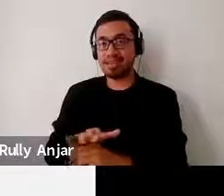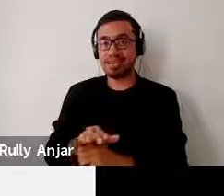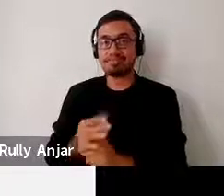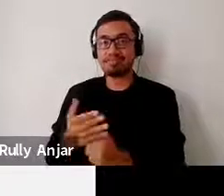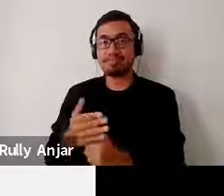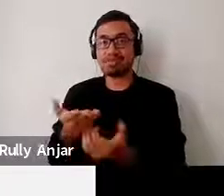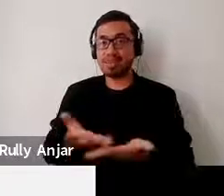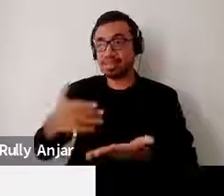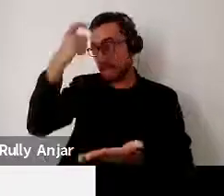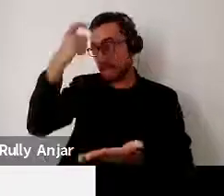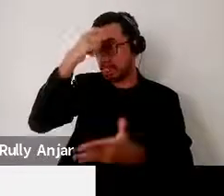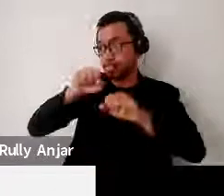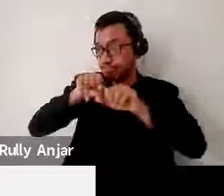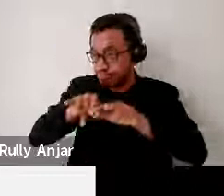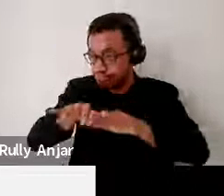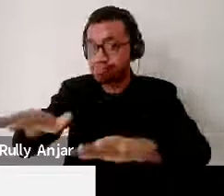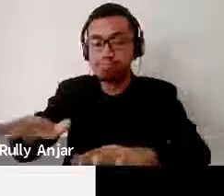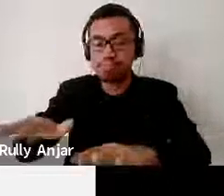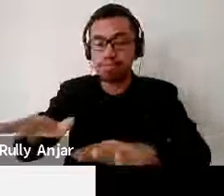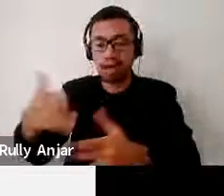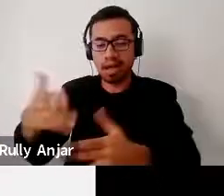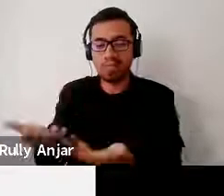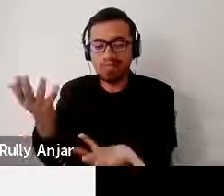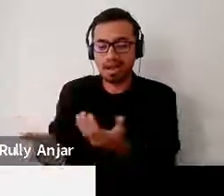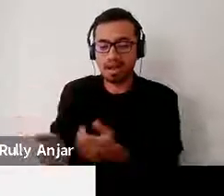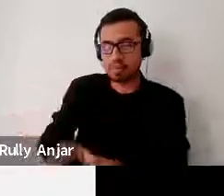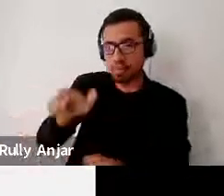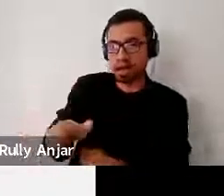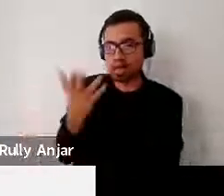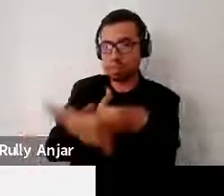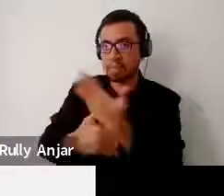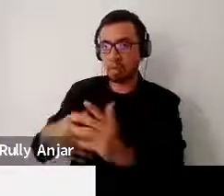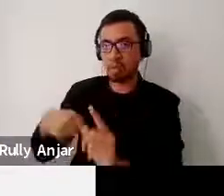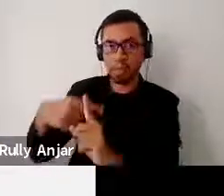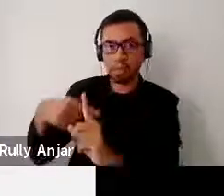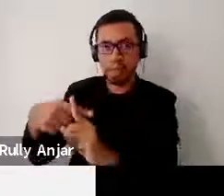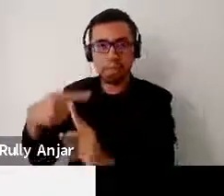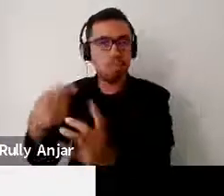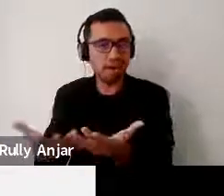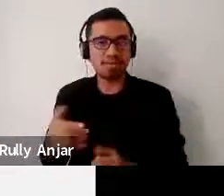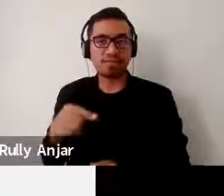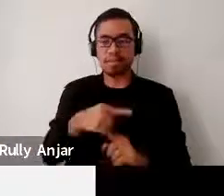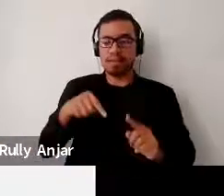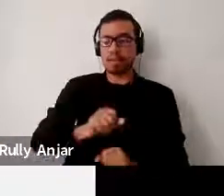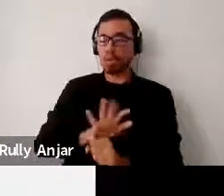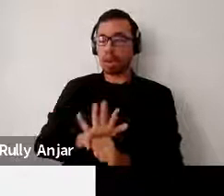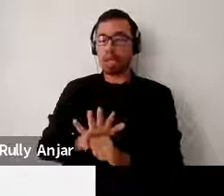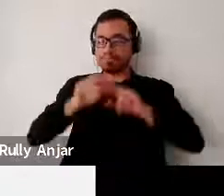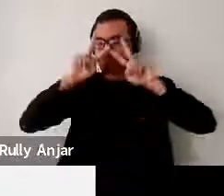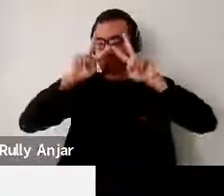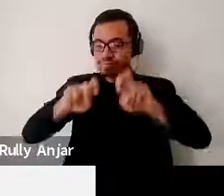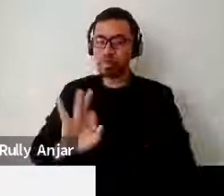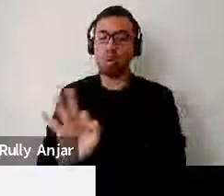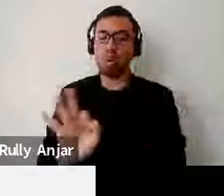kita belum tahu ya bagaimana dengan COVID. Apakah nanti si survivor itu mungkin ada dampaknya akan seperti apa? Karena kan COVID ini